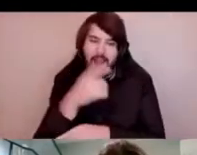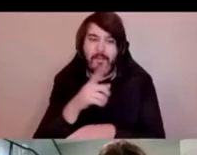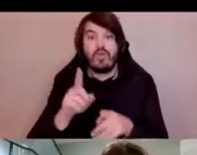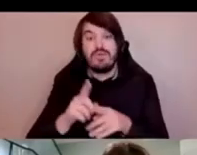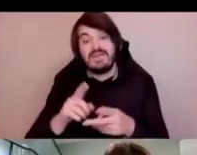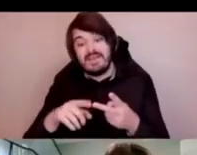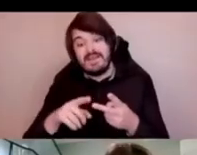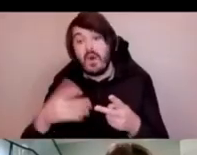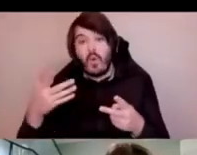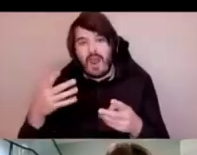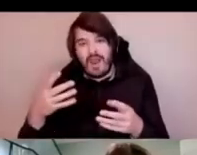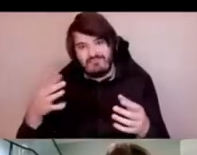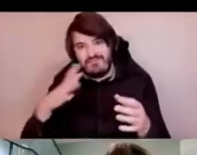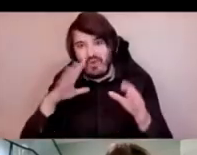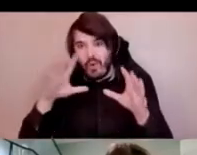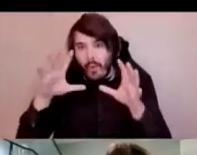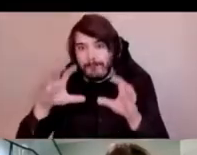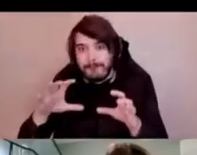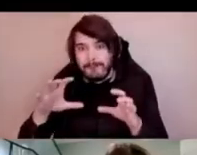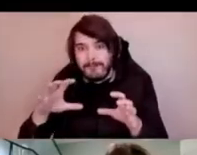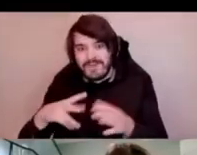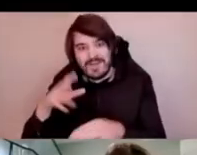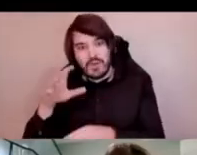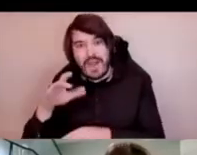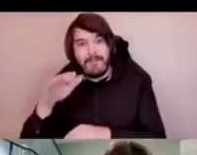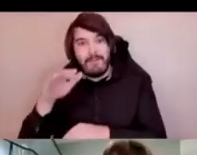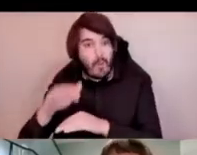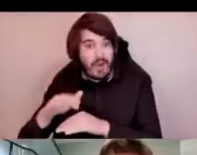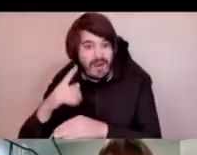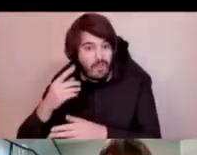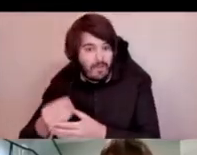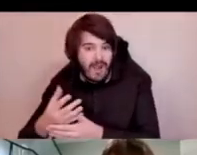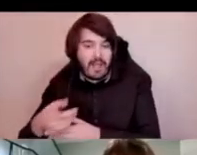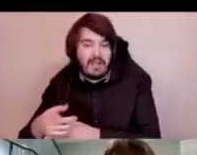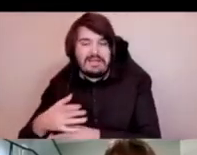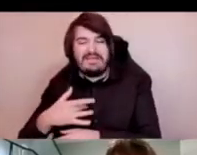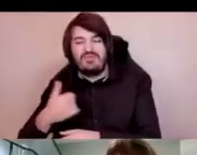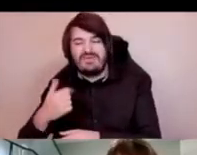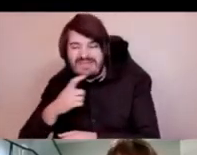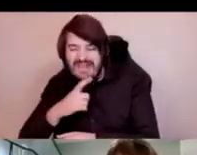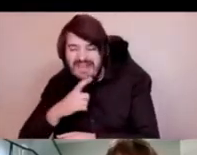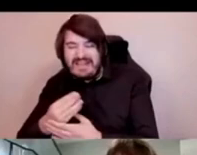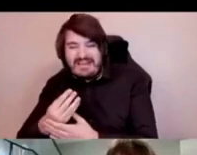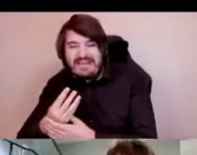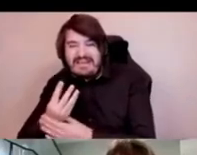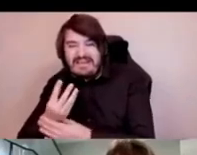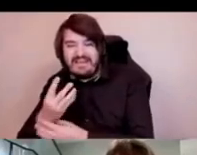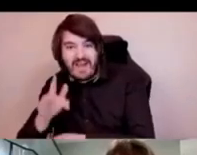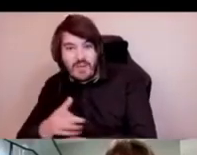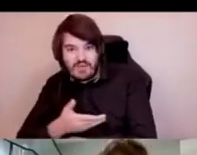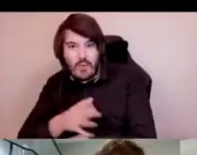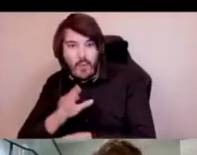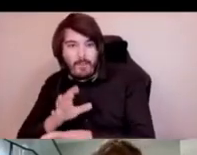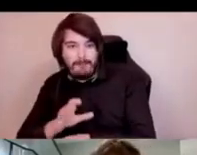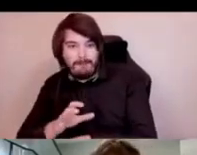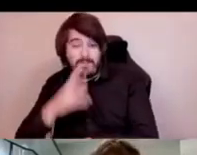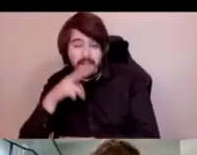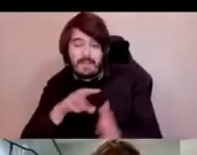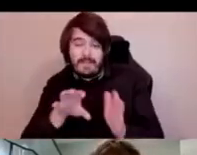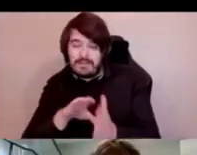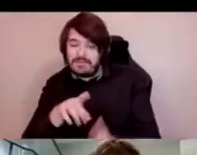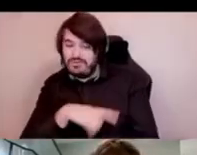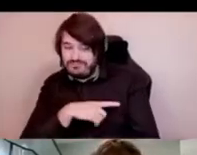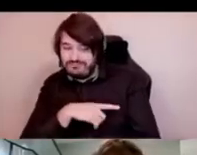l'ombre. Alors, il faut considérer qu'il y a des choses qui vont peut-être souffrir de cette ombre-là. Il y a des choses aussi qui